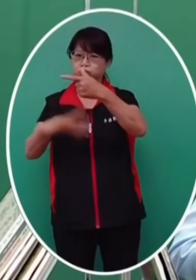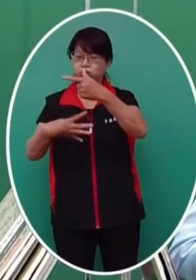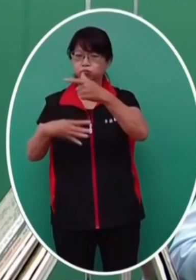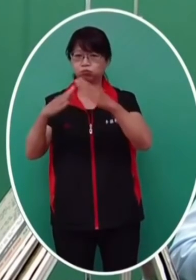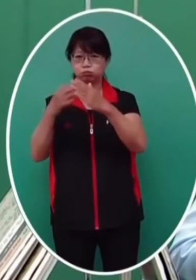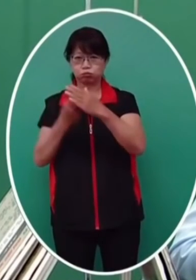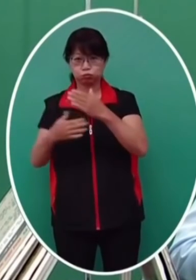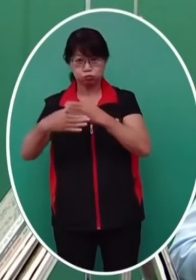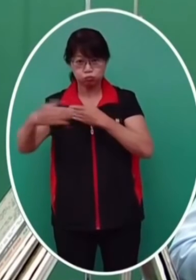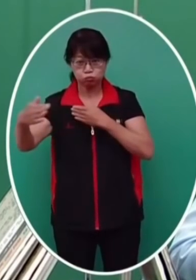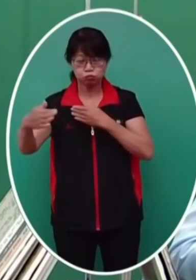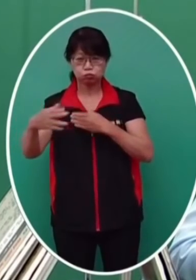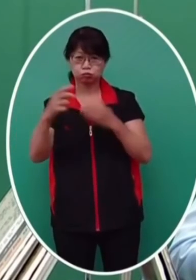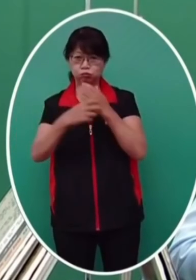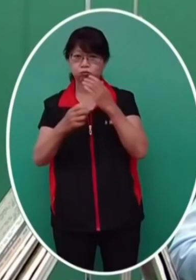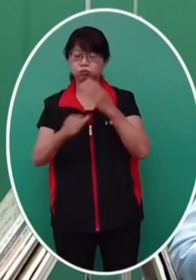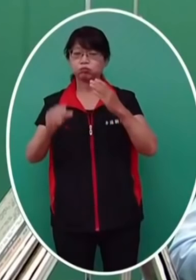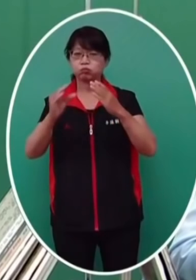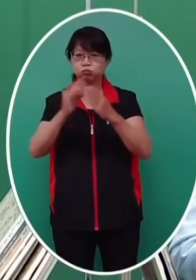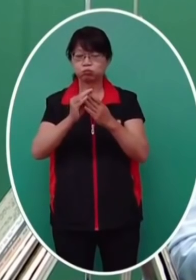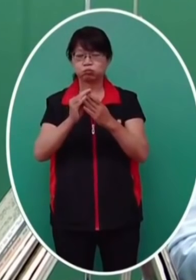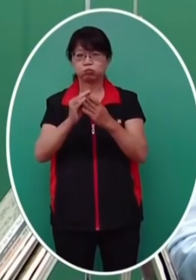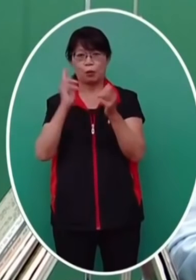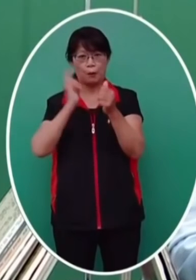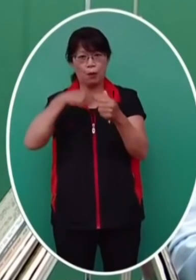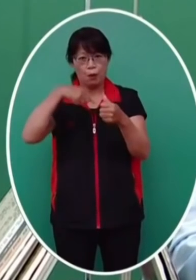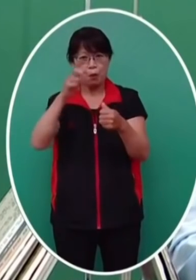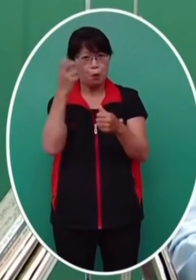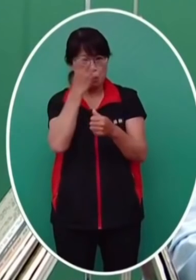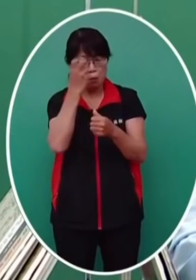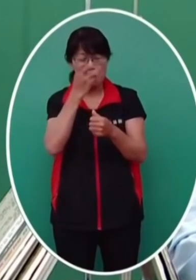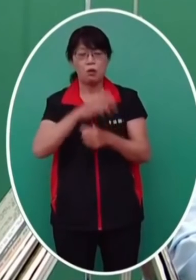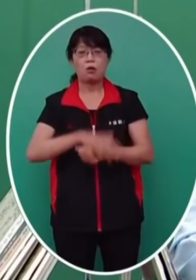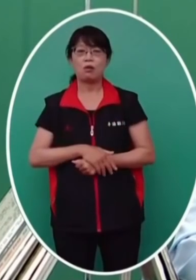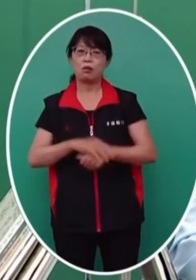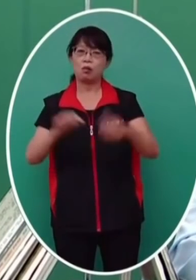离者，由本市卫生局安排裁剪者裁剪，在6月5号凌晨确诊。